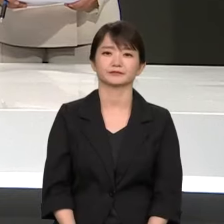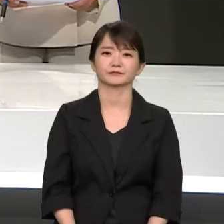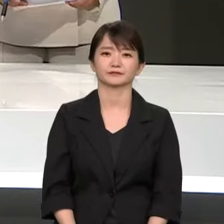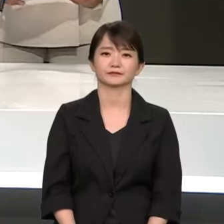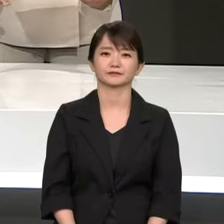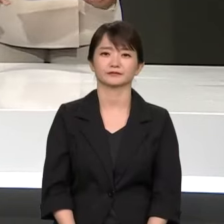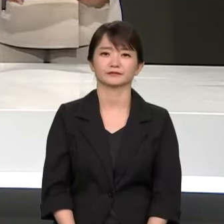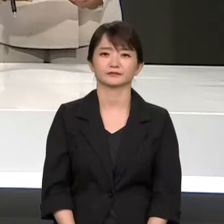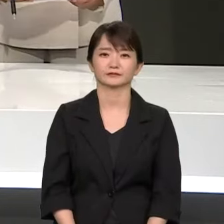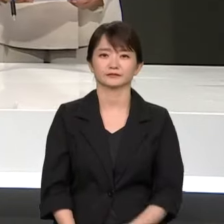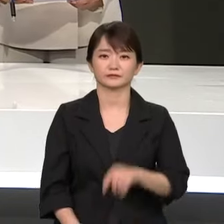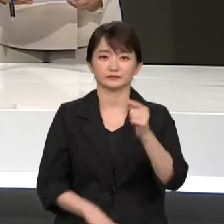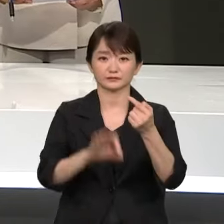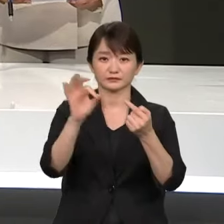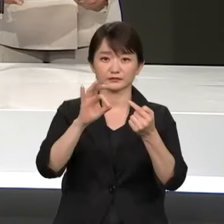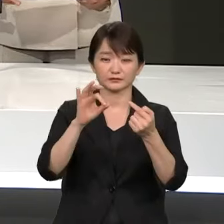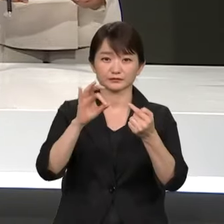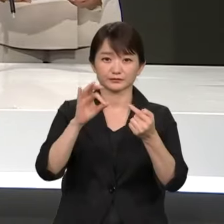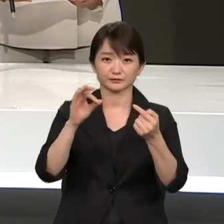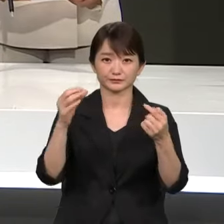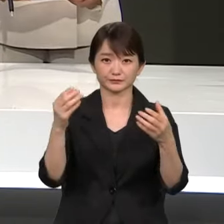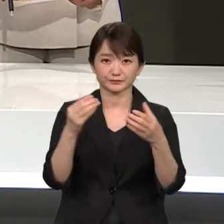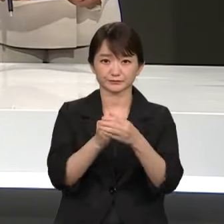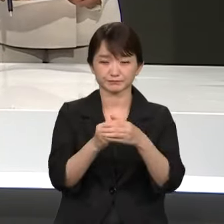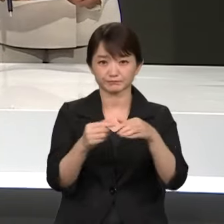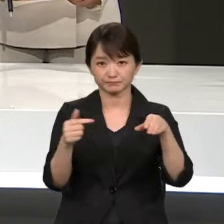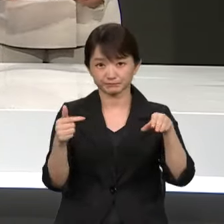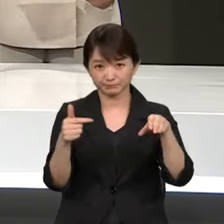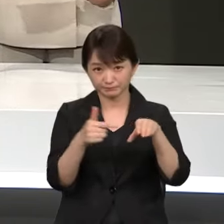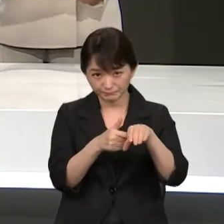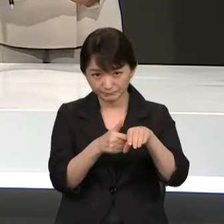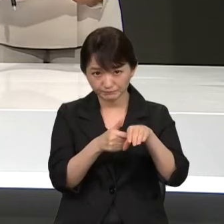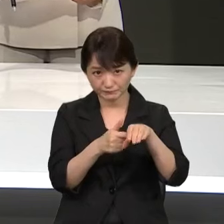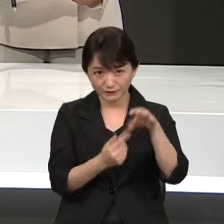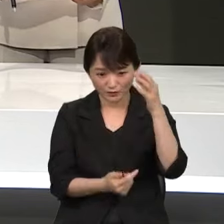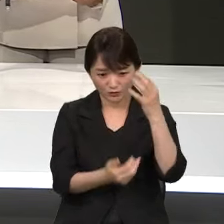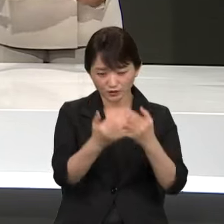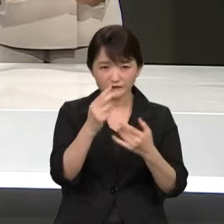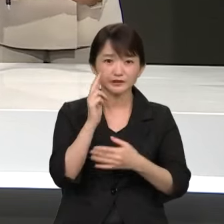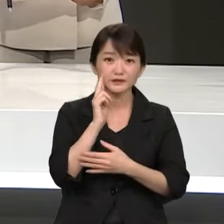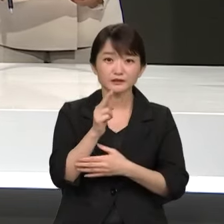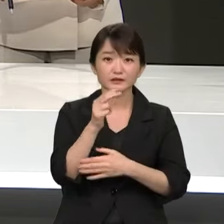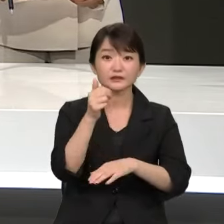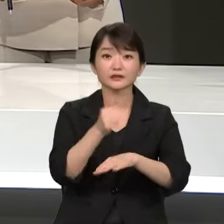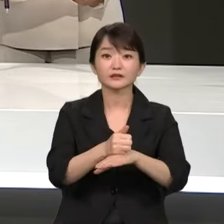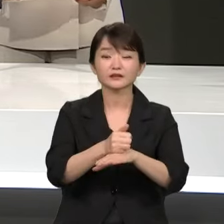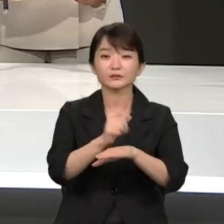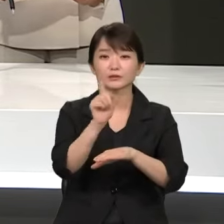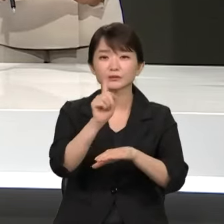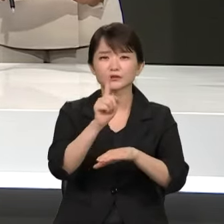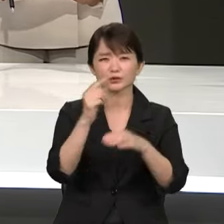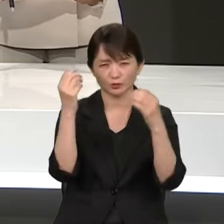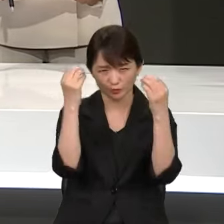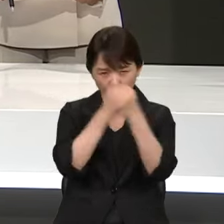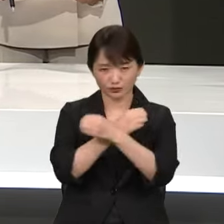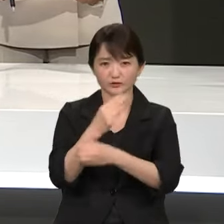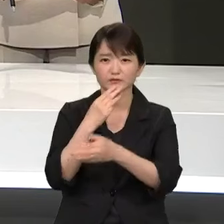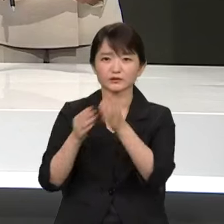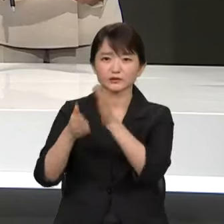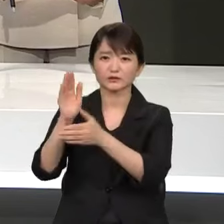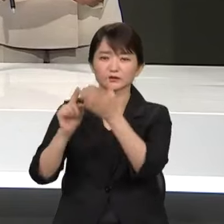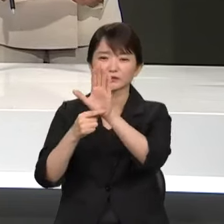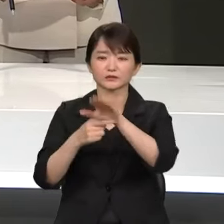전해드립니다 100% 완충하면 화재 위험이 커진다 결론부터 말씀드리면 해입니다 최근 서울시는